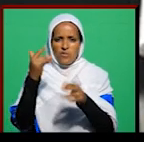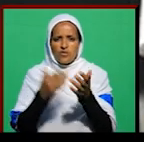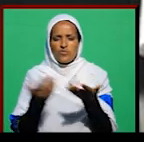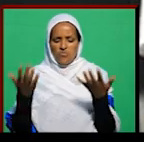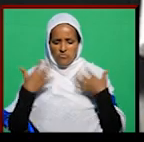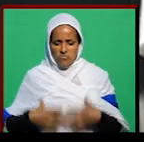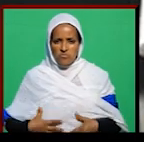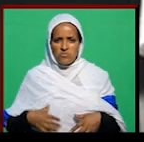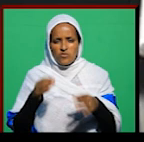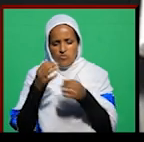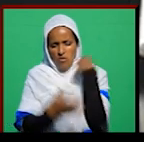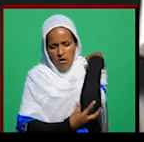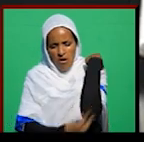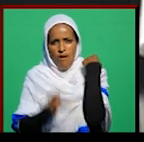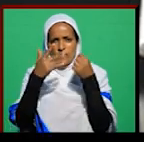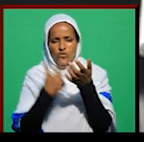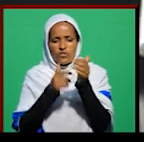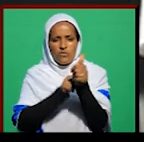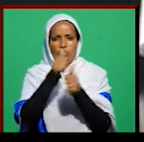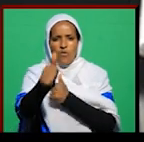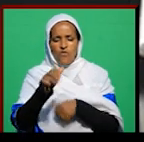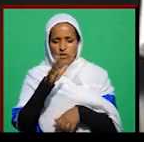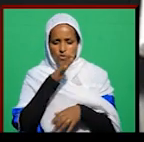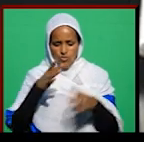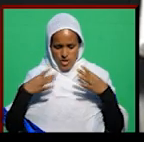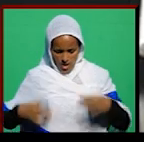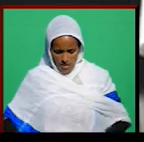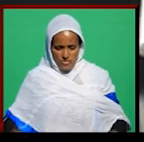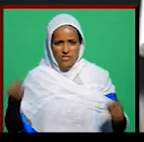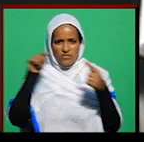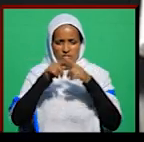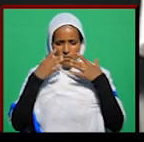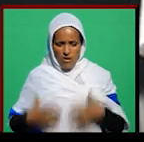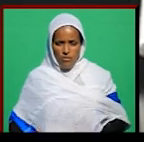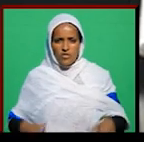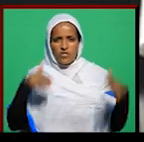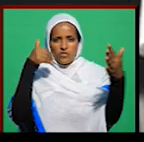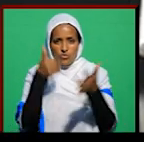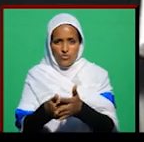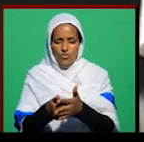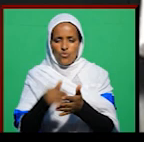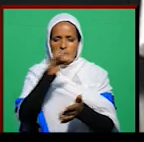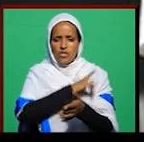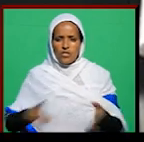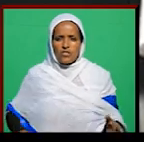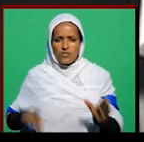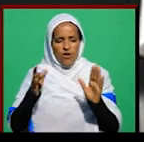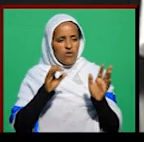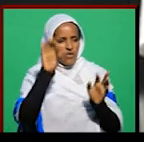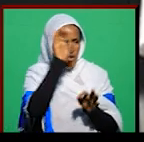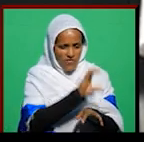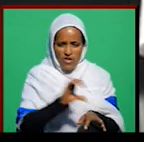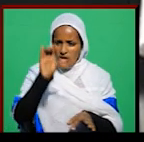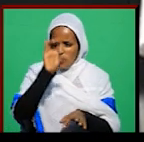ልብስ ለብሶ ድሪቶ ለብሶ የነጋዴ ልብስ ለብሶ ከዚያም አልፎ ራሱ የእናቶችን ቀሚስ ራሱ እስከ መልበስ ደርሶ